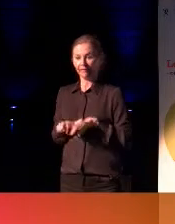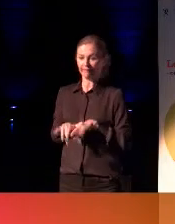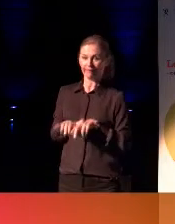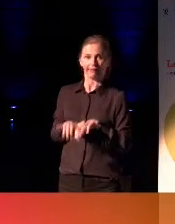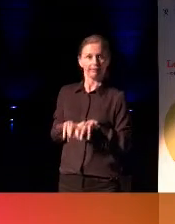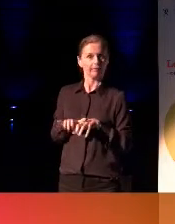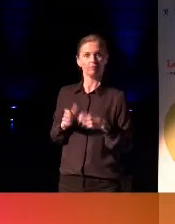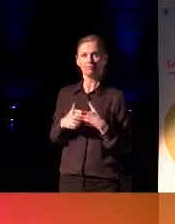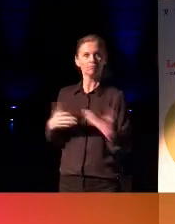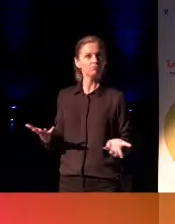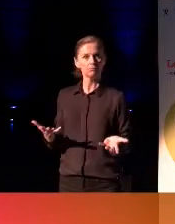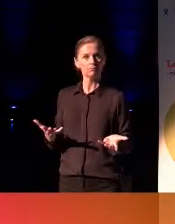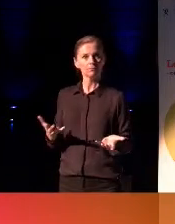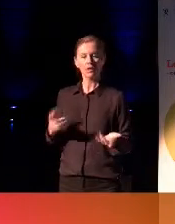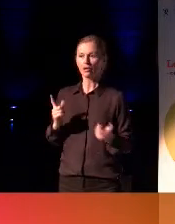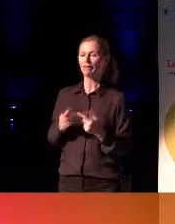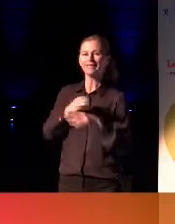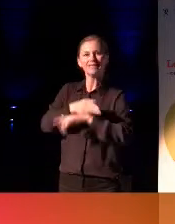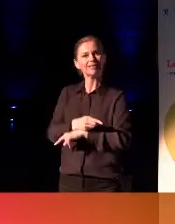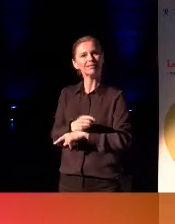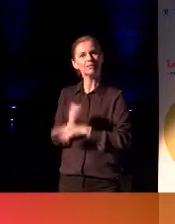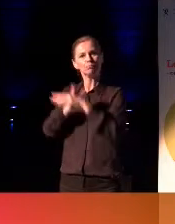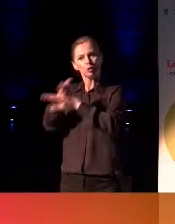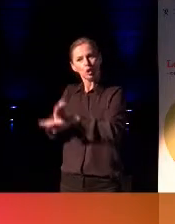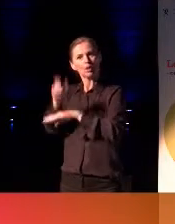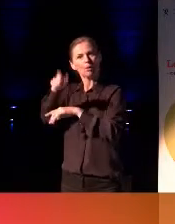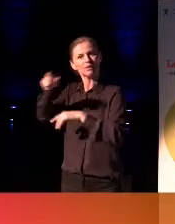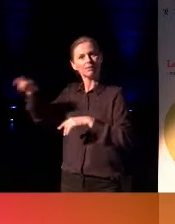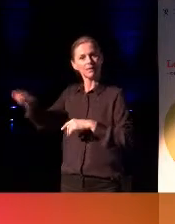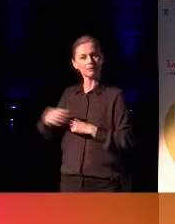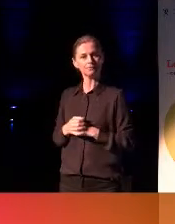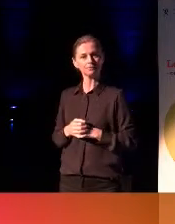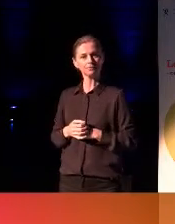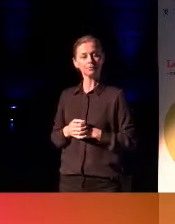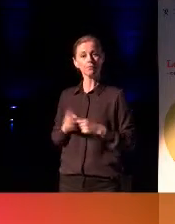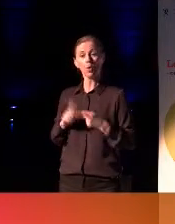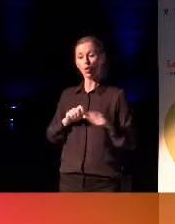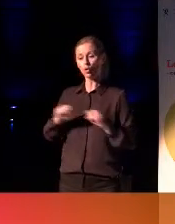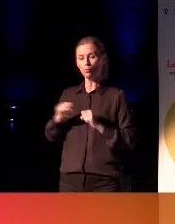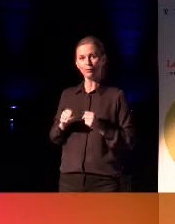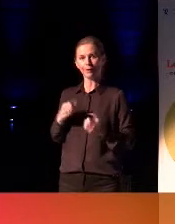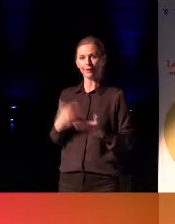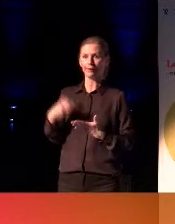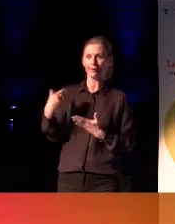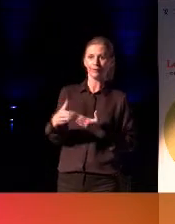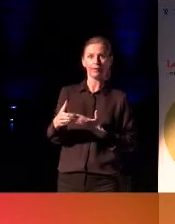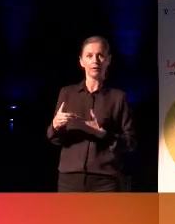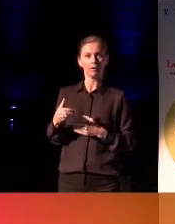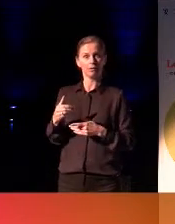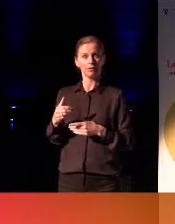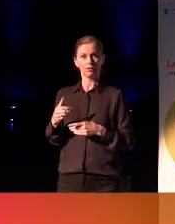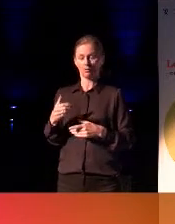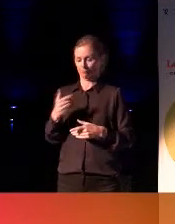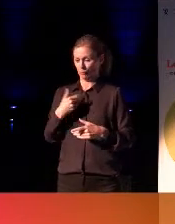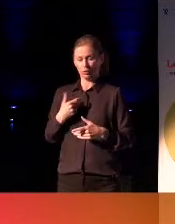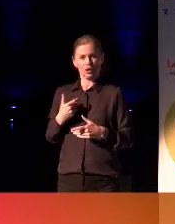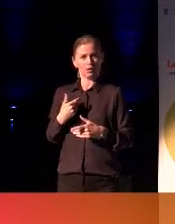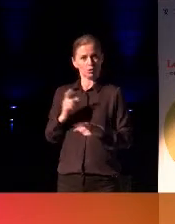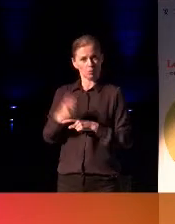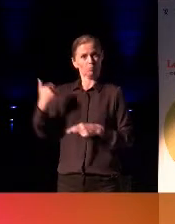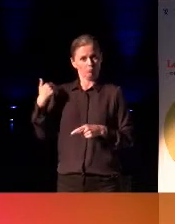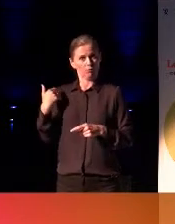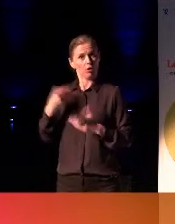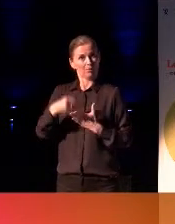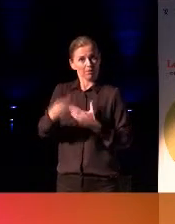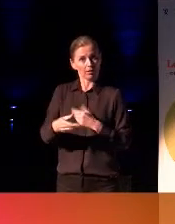I systemer og så videre. Det kan være mer ute hos pasientene. Og så unngår kommunene kostnader som de ellers ville hatt.